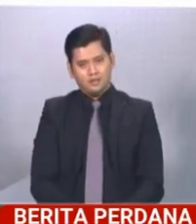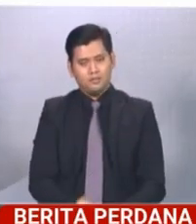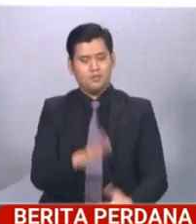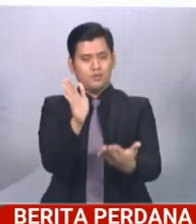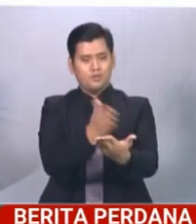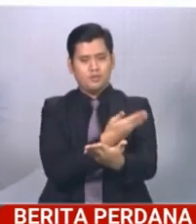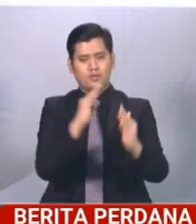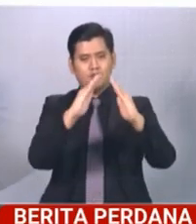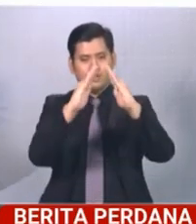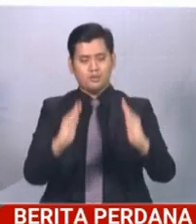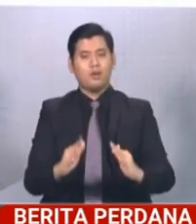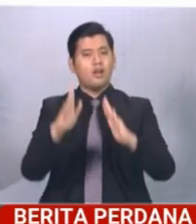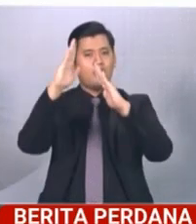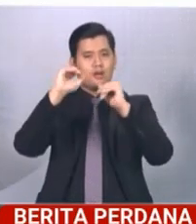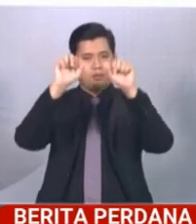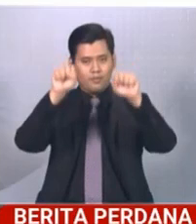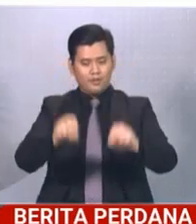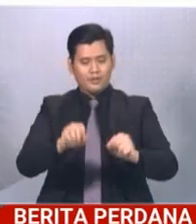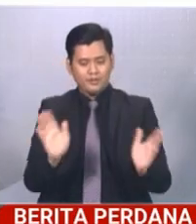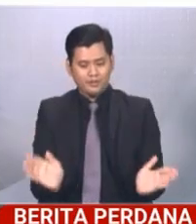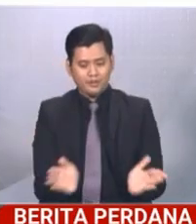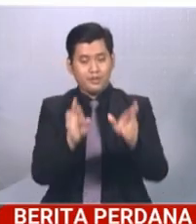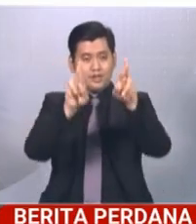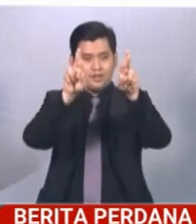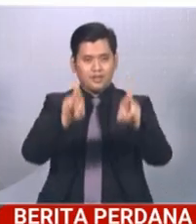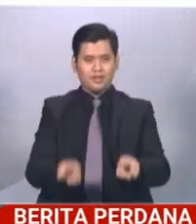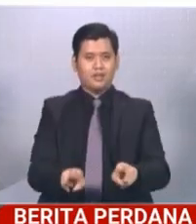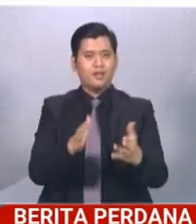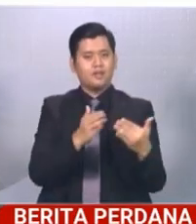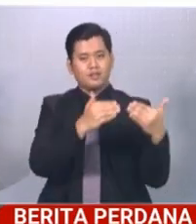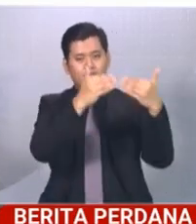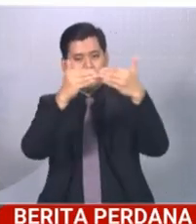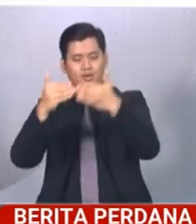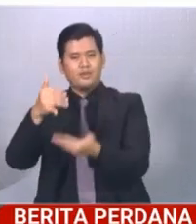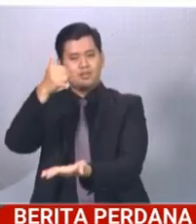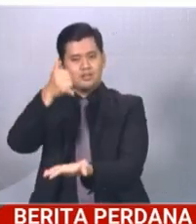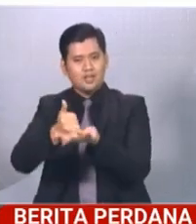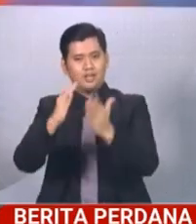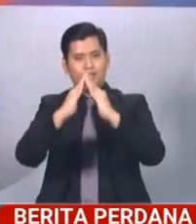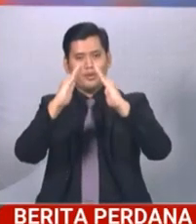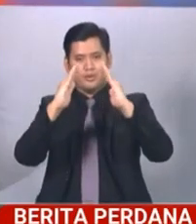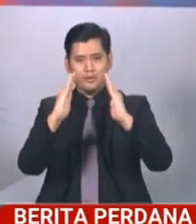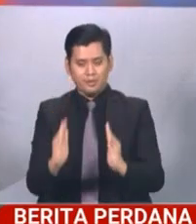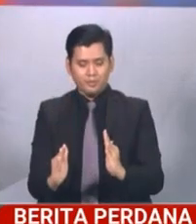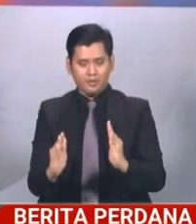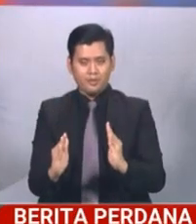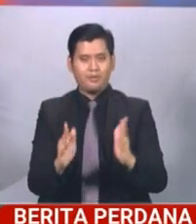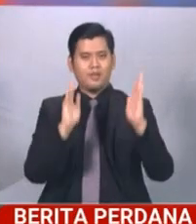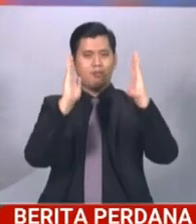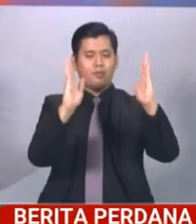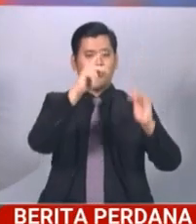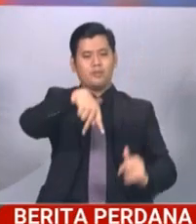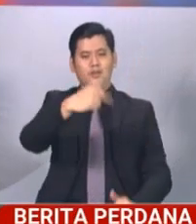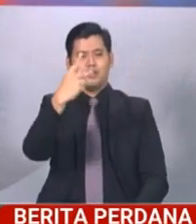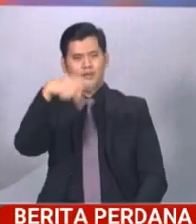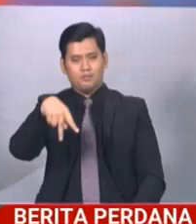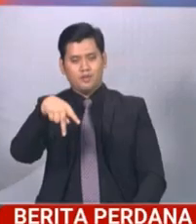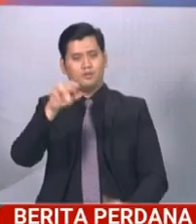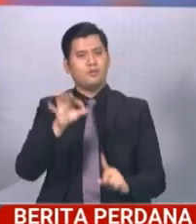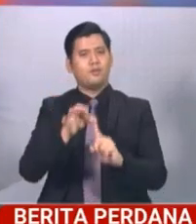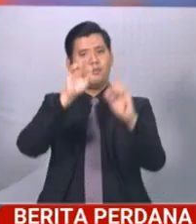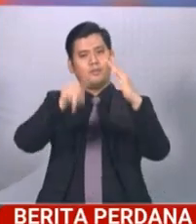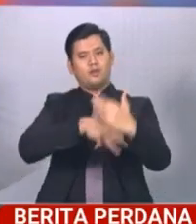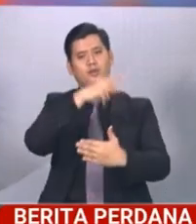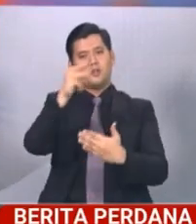yang musik di rumah diharap dapat menggalakkan rakyat untuk terus duduk di rumah sepanjang piketty paling utama